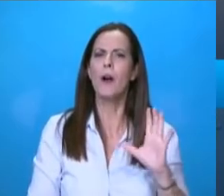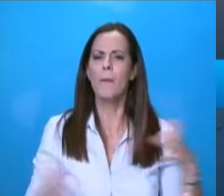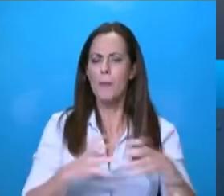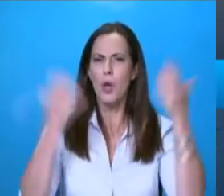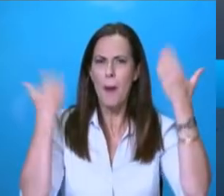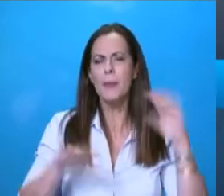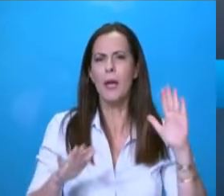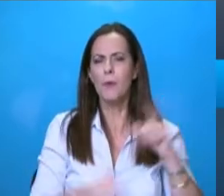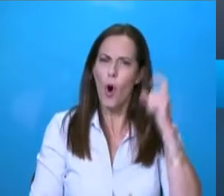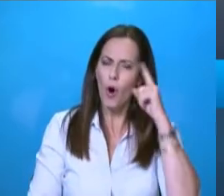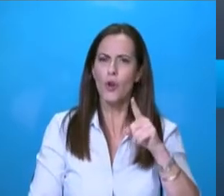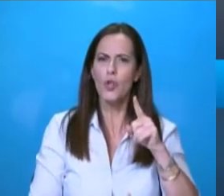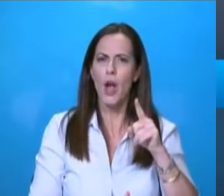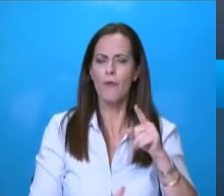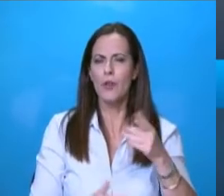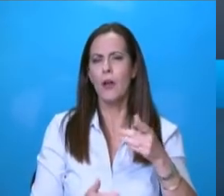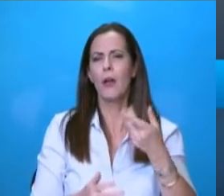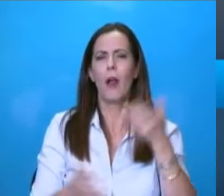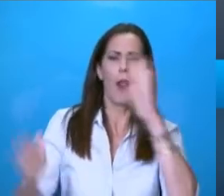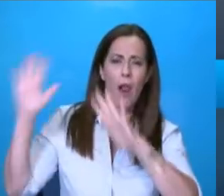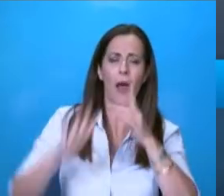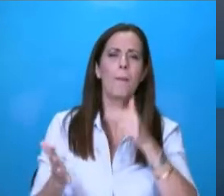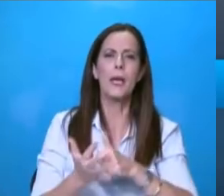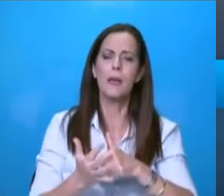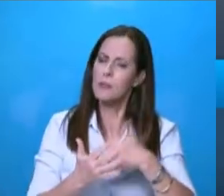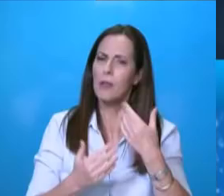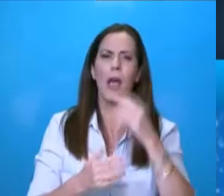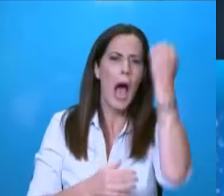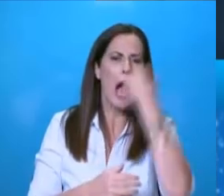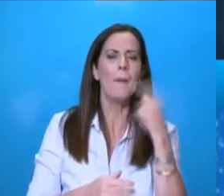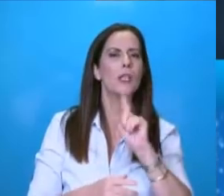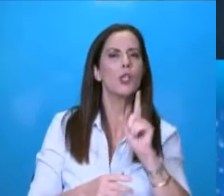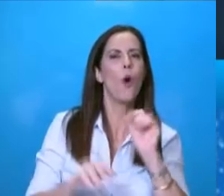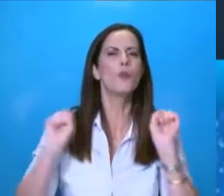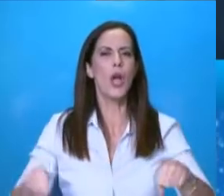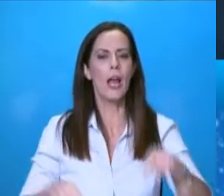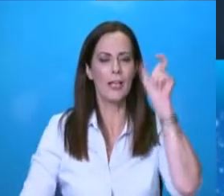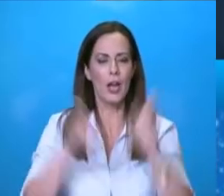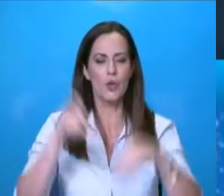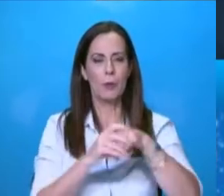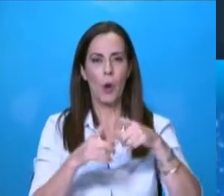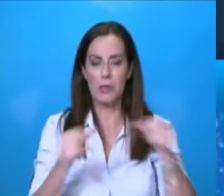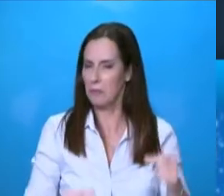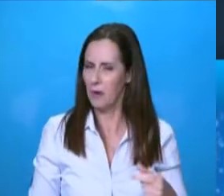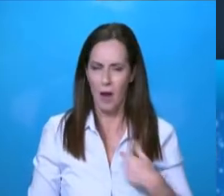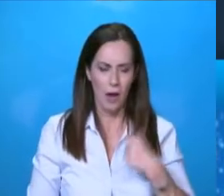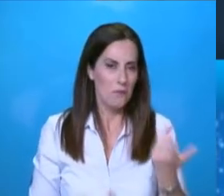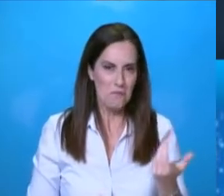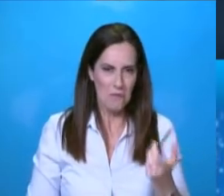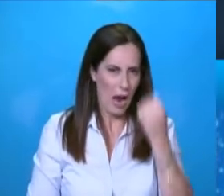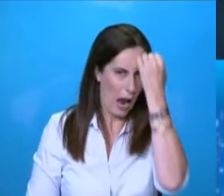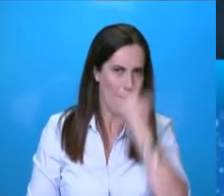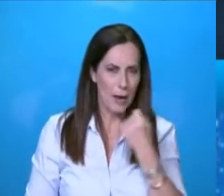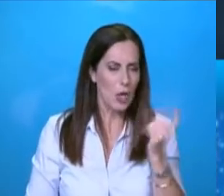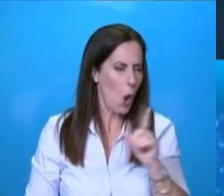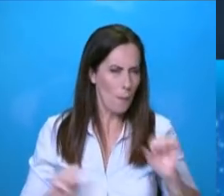המצרית, חושב שמורחים אותו ולכן נותן יד חופשית להמשך הירי. בשורה התחתונה אנחנו לא רואים את חמאס